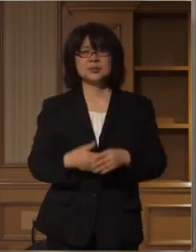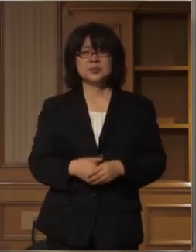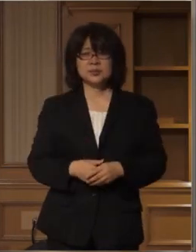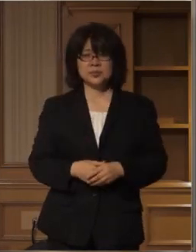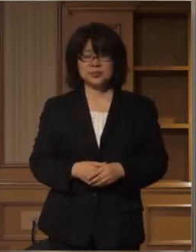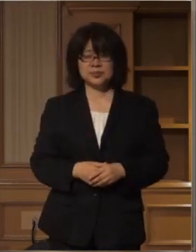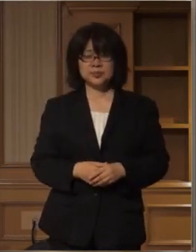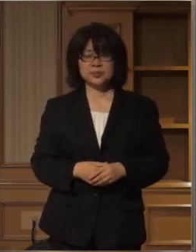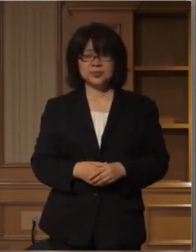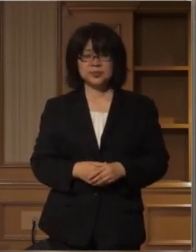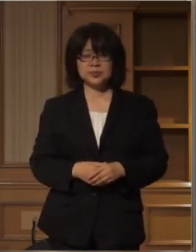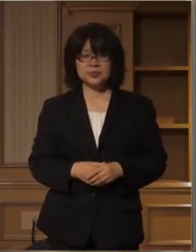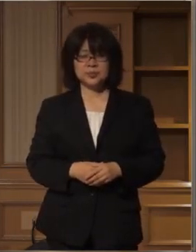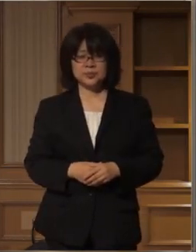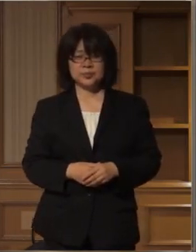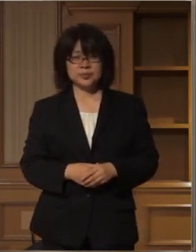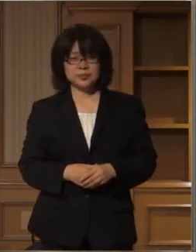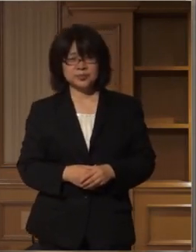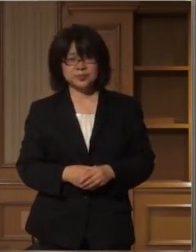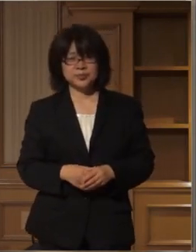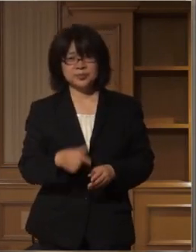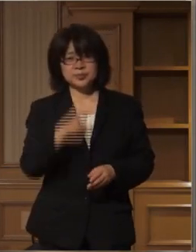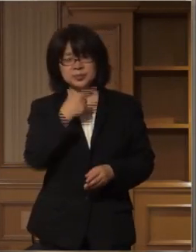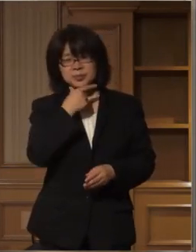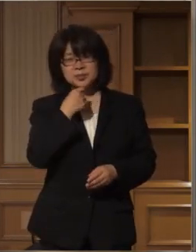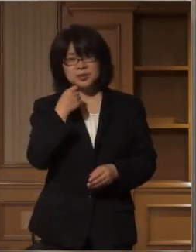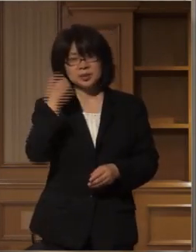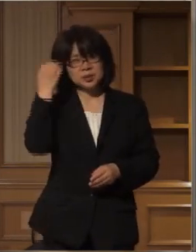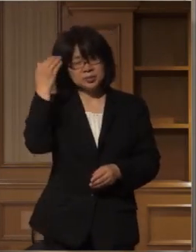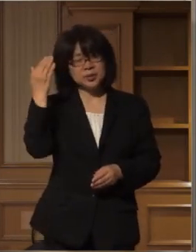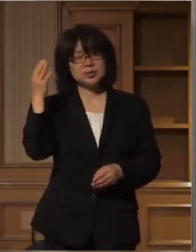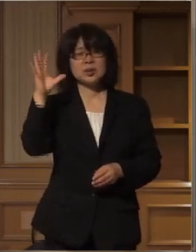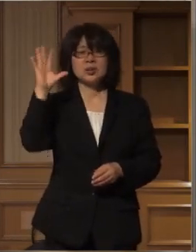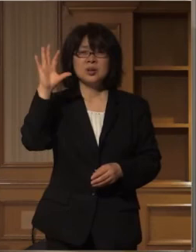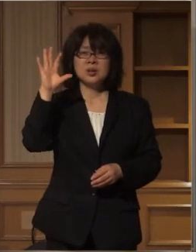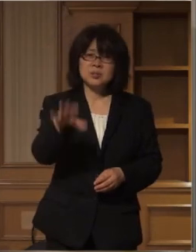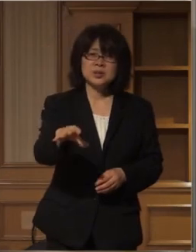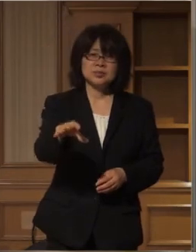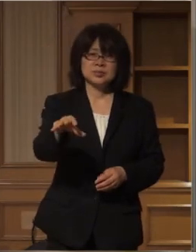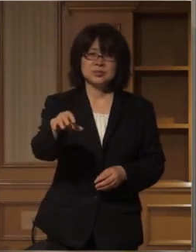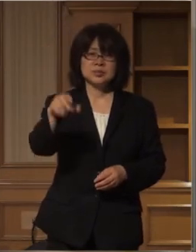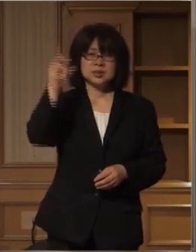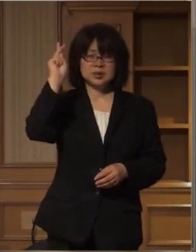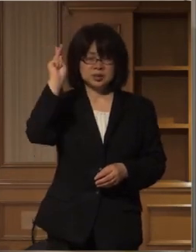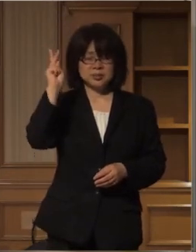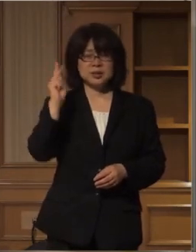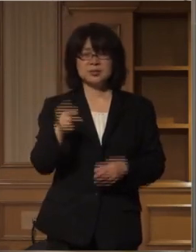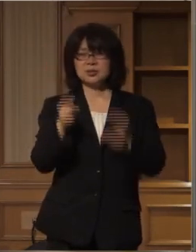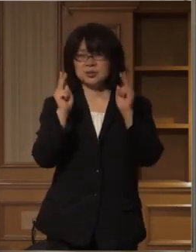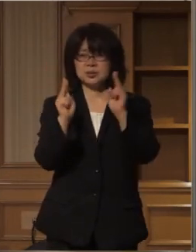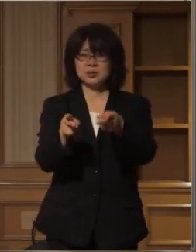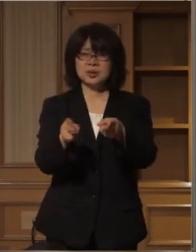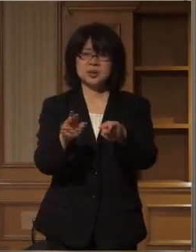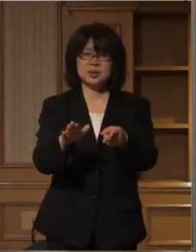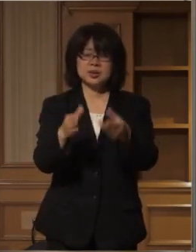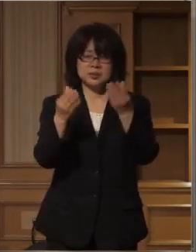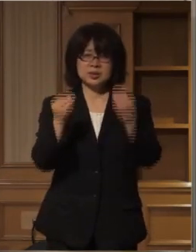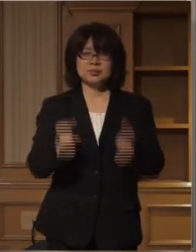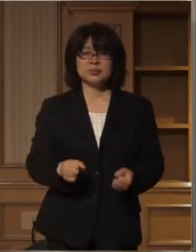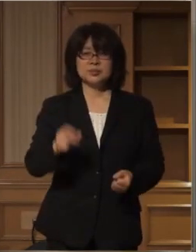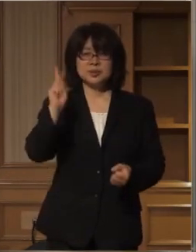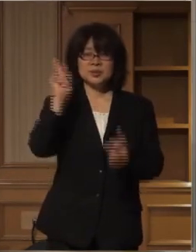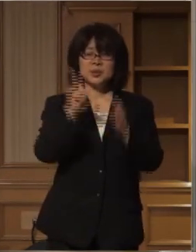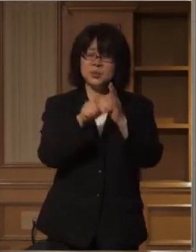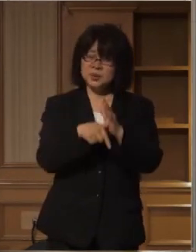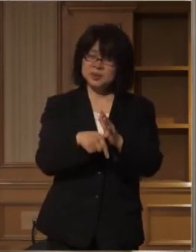その場所を、ね、神様はあの備えておいてくださってです、ね、まさに神の時にそれを開いてくださったんですね。で、同じようなこと